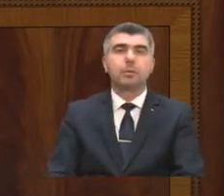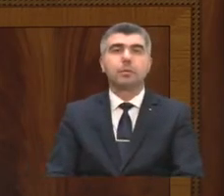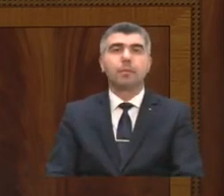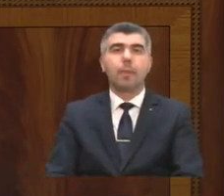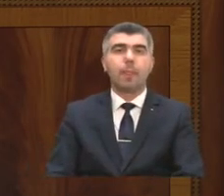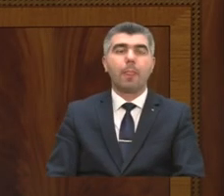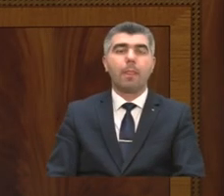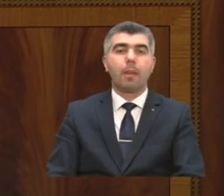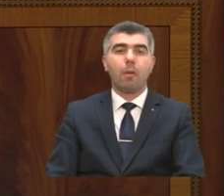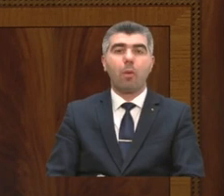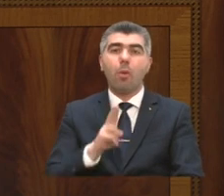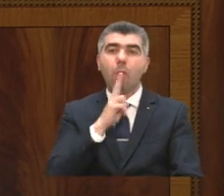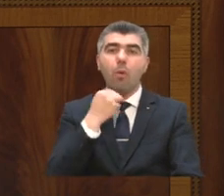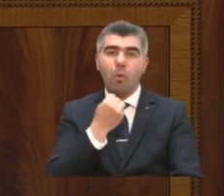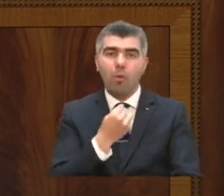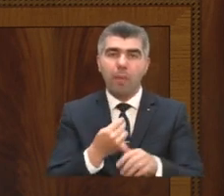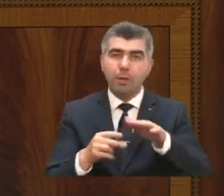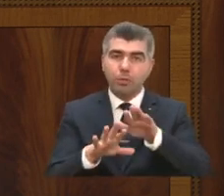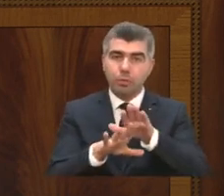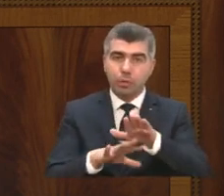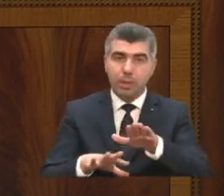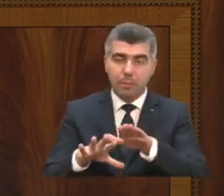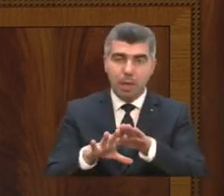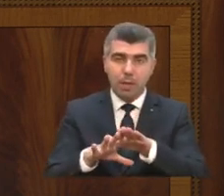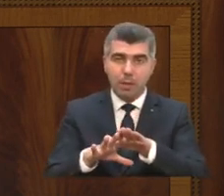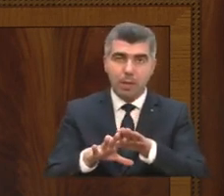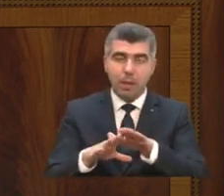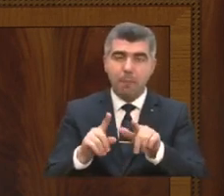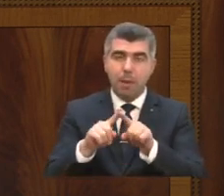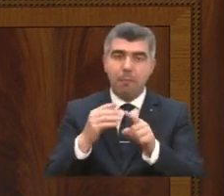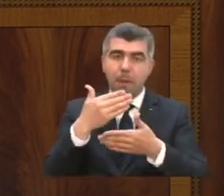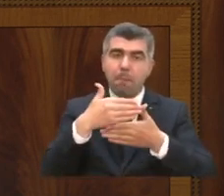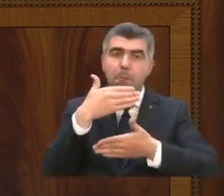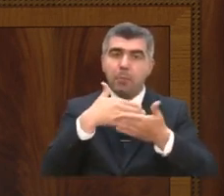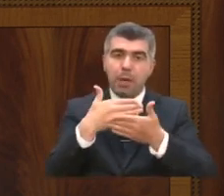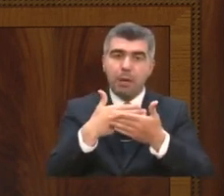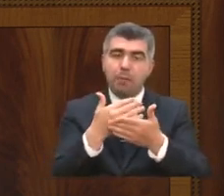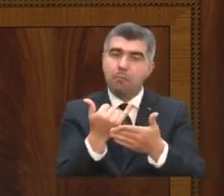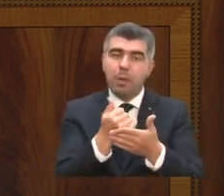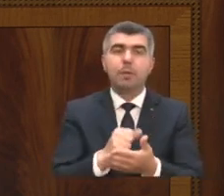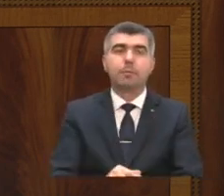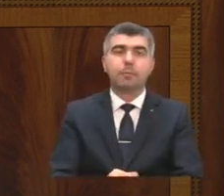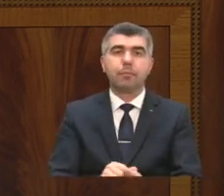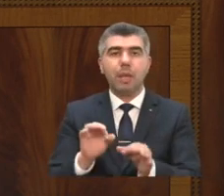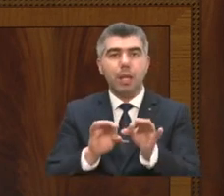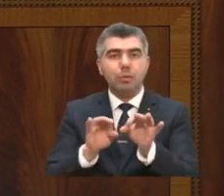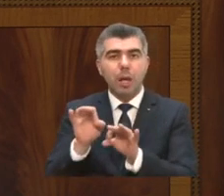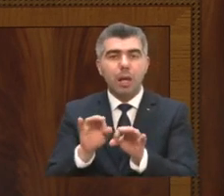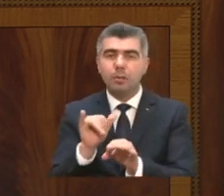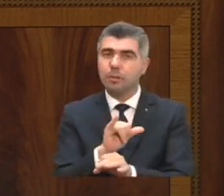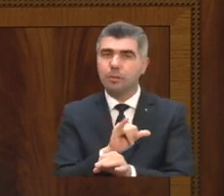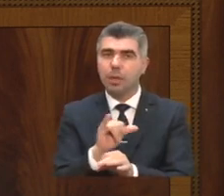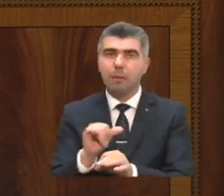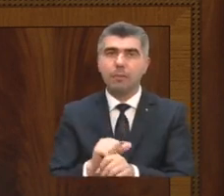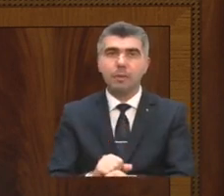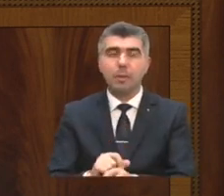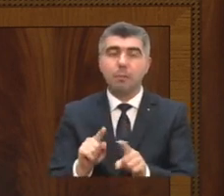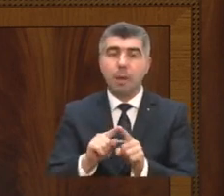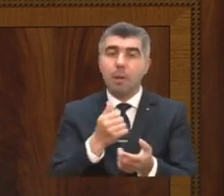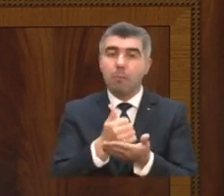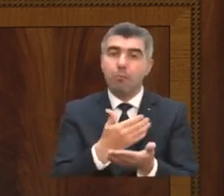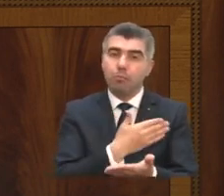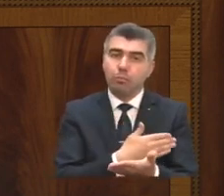الاجتماعية هي بناء، ماشي دي مزيغات، ماشي إجراءات. خصنا نكونوا